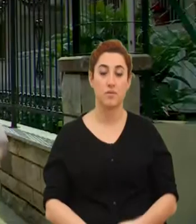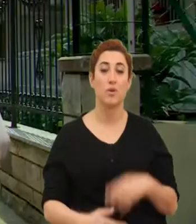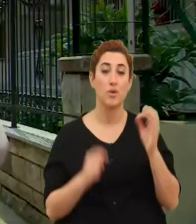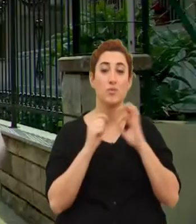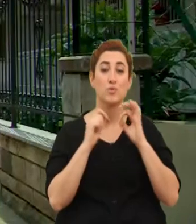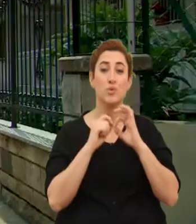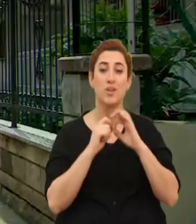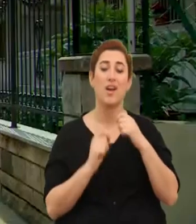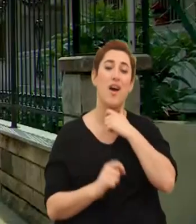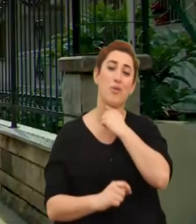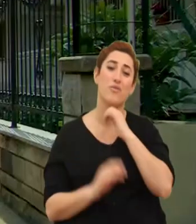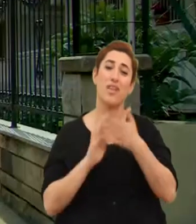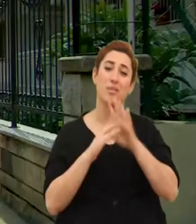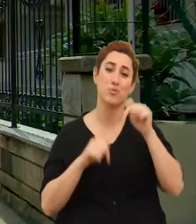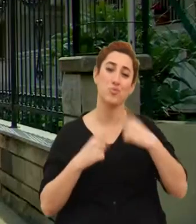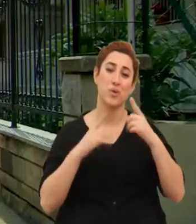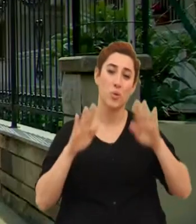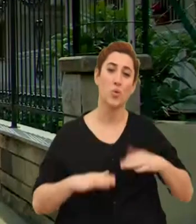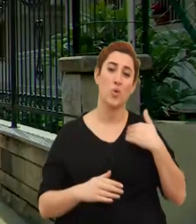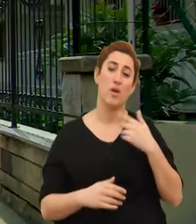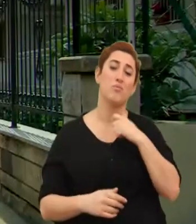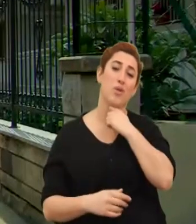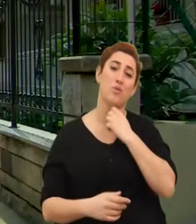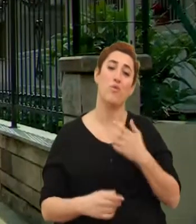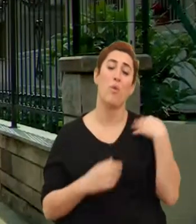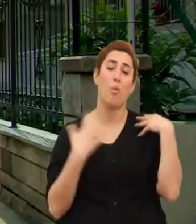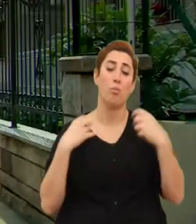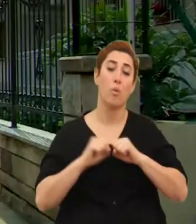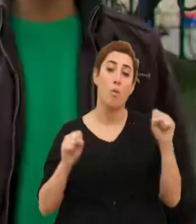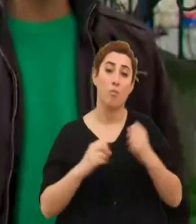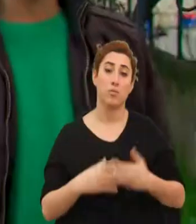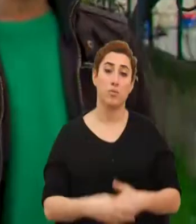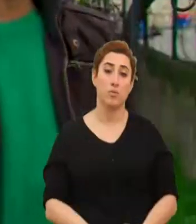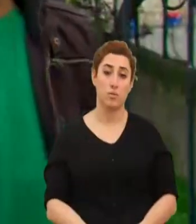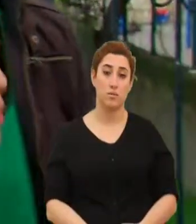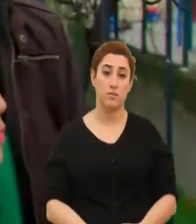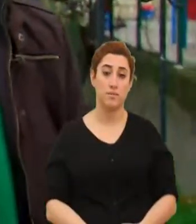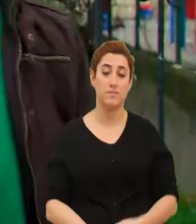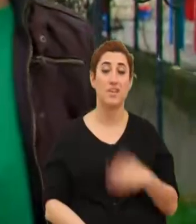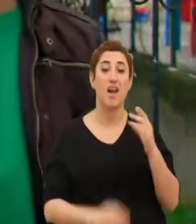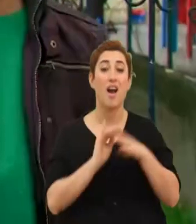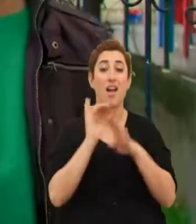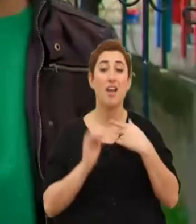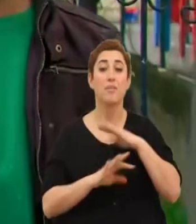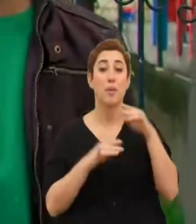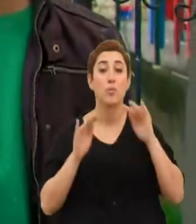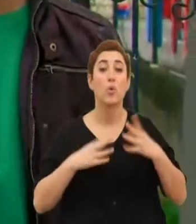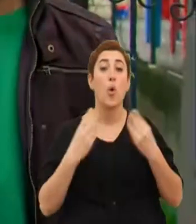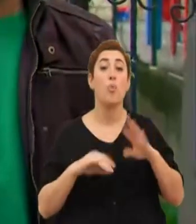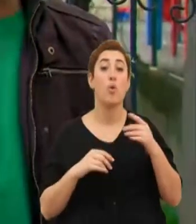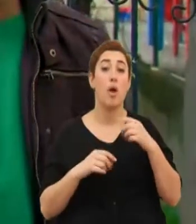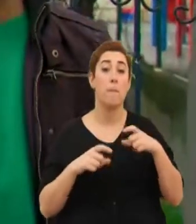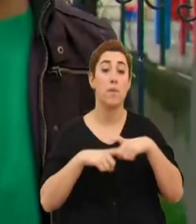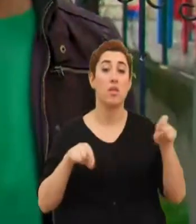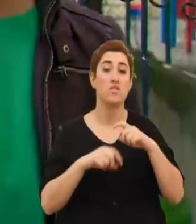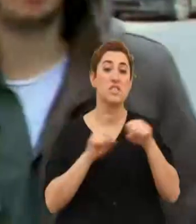Burhan. He? Allah aşkına tamam, şurada bir yerde duralım artık. Ne olur ya, kollarımız koptu. Ya hayatım, her yerde durulmuyor ki yani.